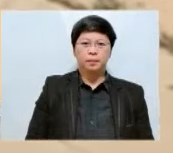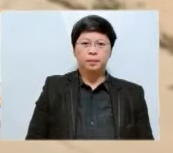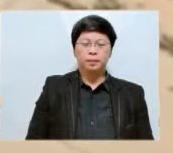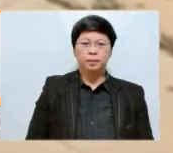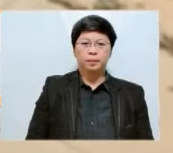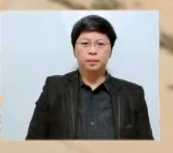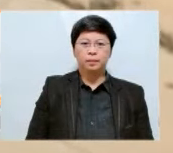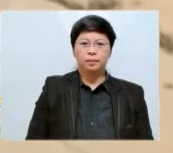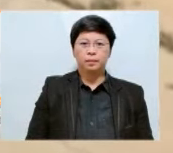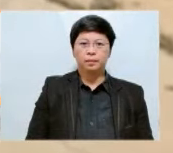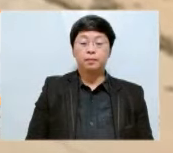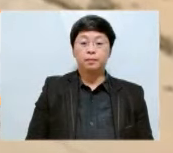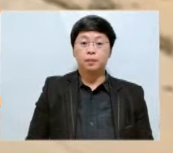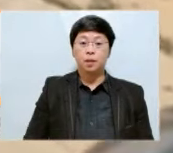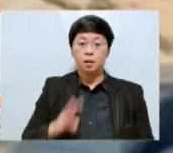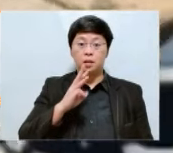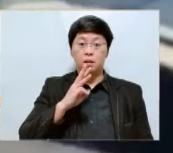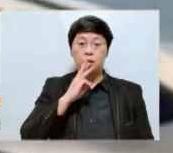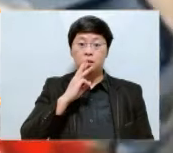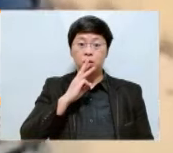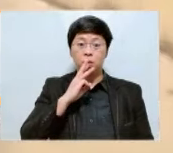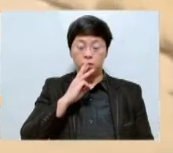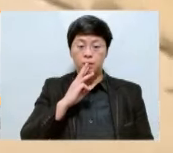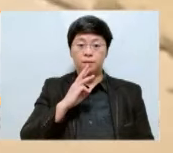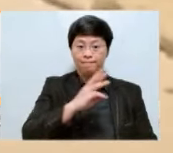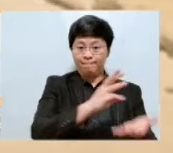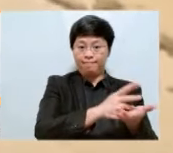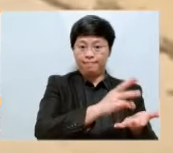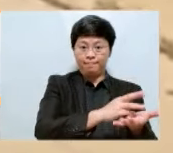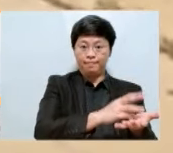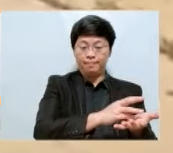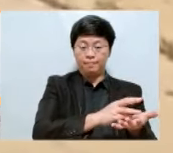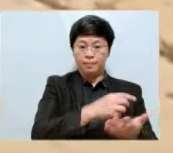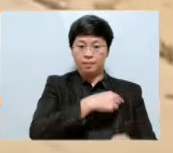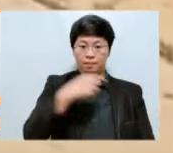Sa water reservoir na ito sa Hunan Province, China, bigla na lang